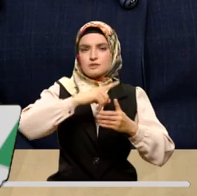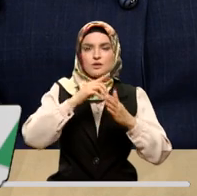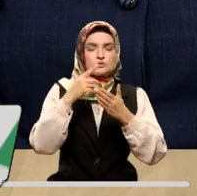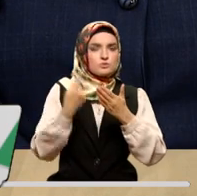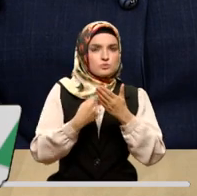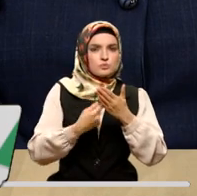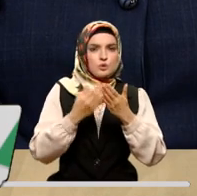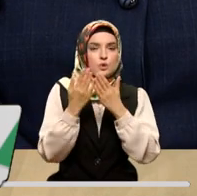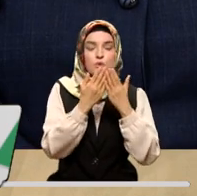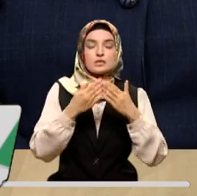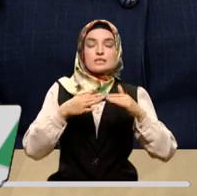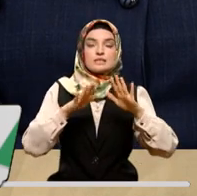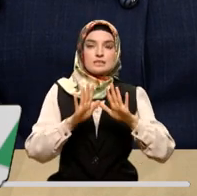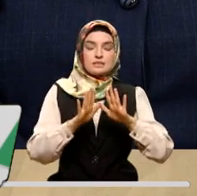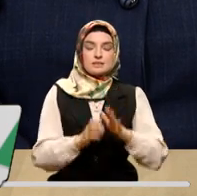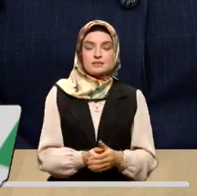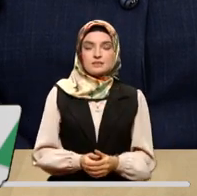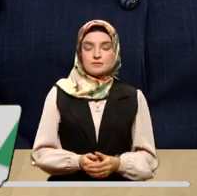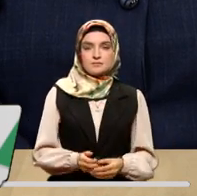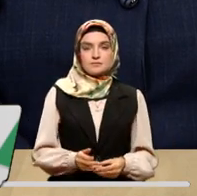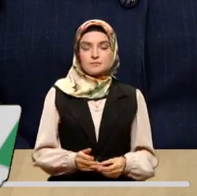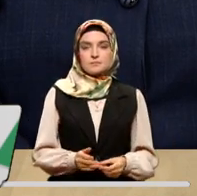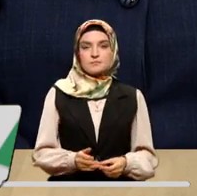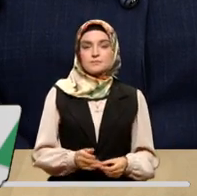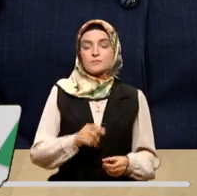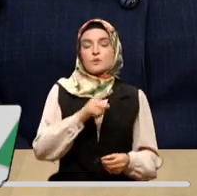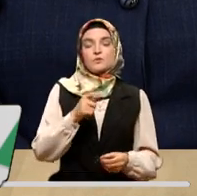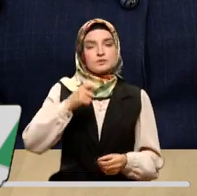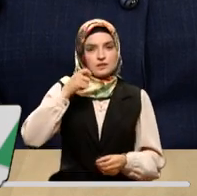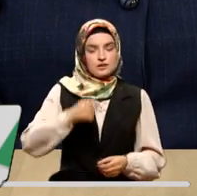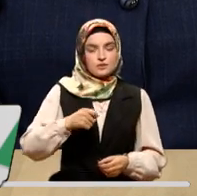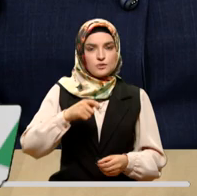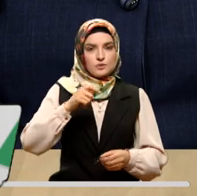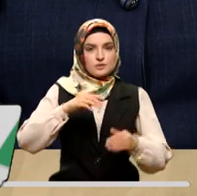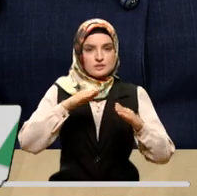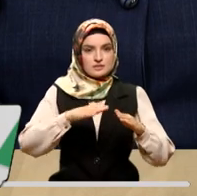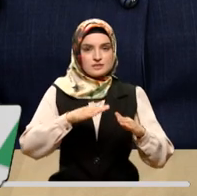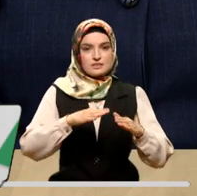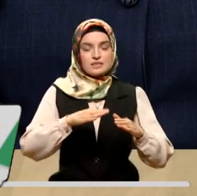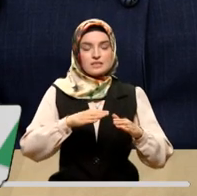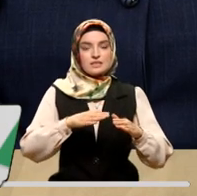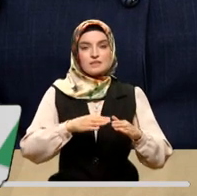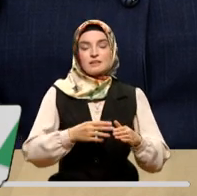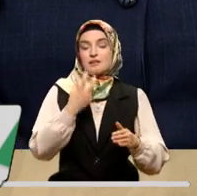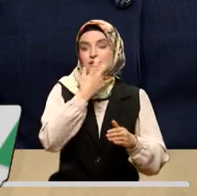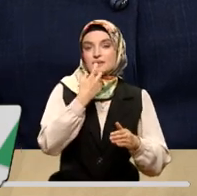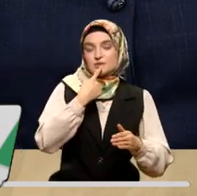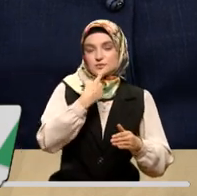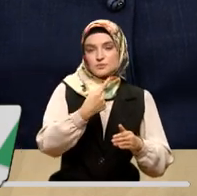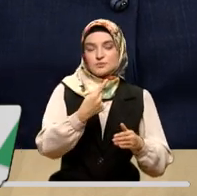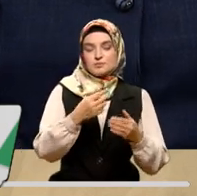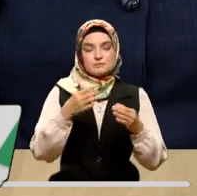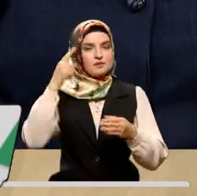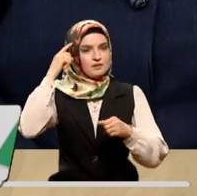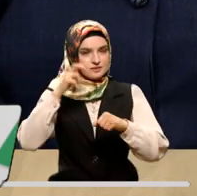ya da işte cüz öğreniyoruz, elifba öğreniyoruz gibi değil. Biz orada gerçekten, ben o sıralara böyle vura vura ilahi söylediğimizi hatırlarım mesela. Tabii bahçesinde